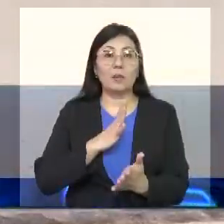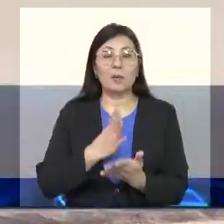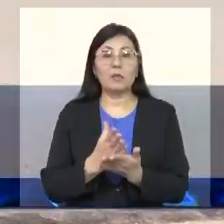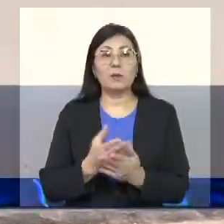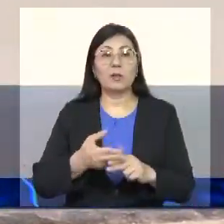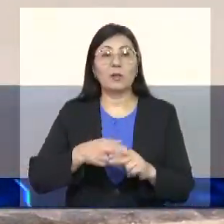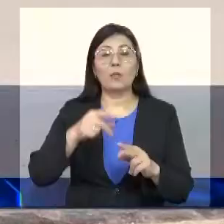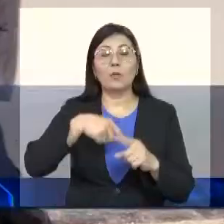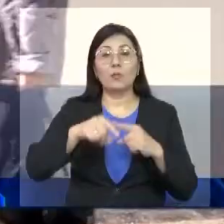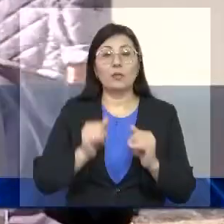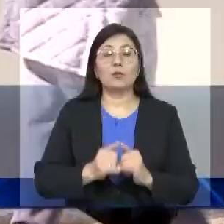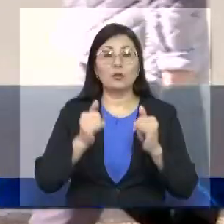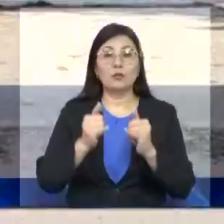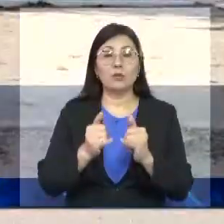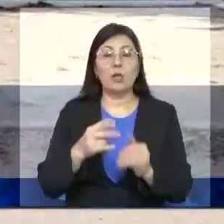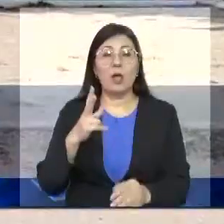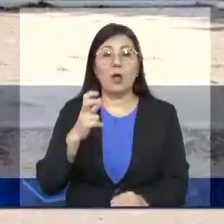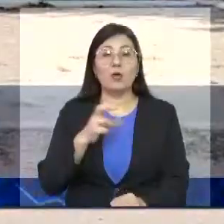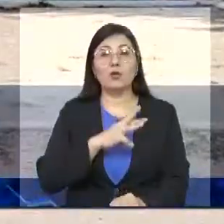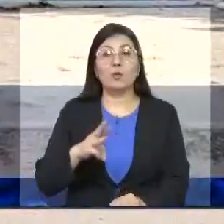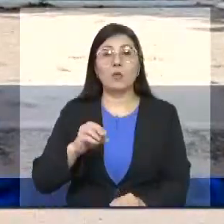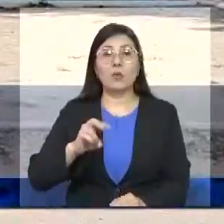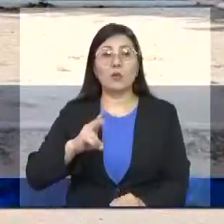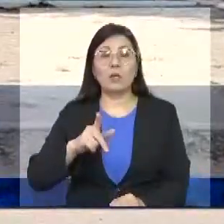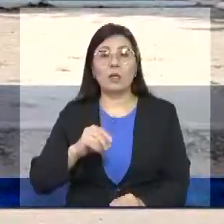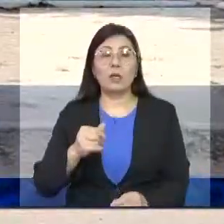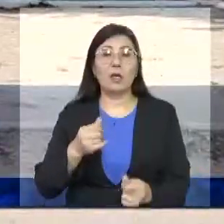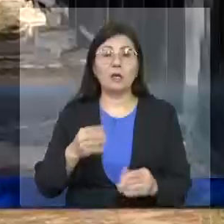Ойылдықтарға бизнес үшін жалпы соммасы 300 миллион теңге